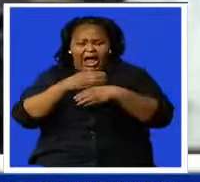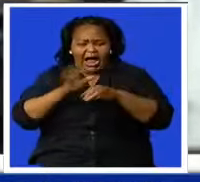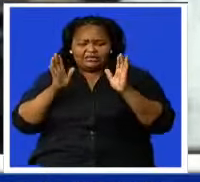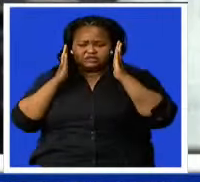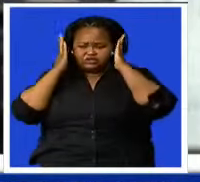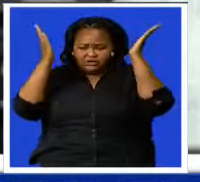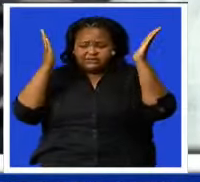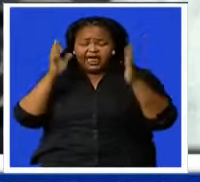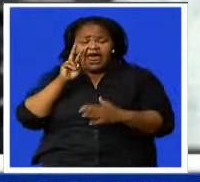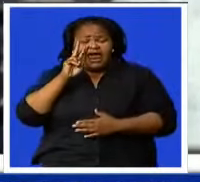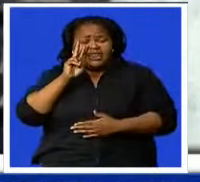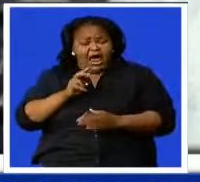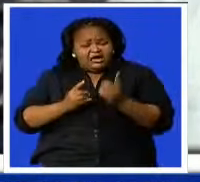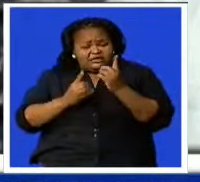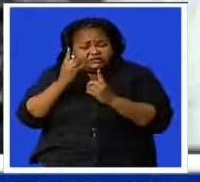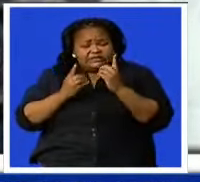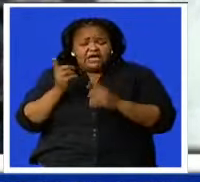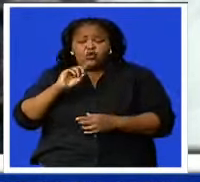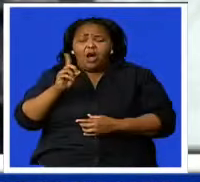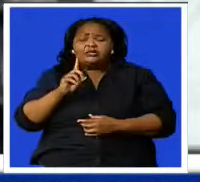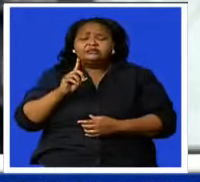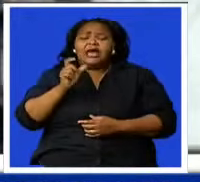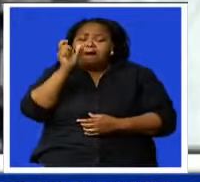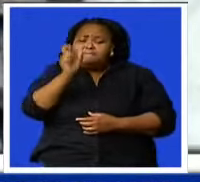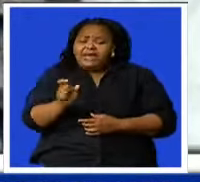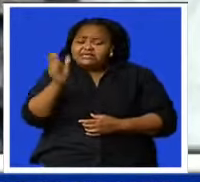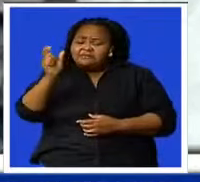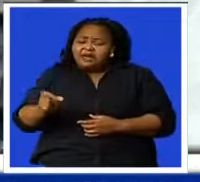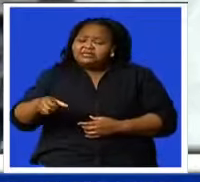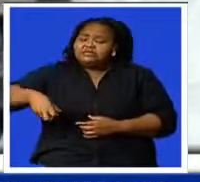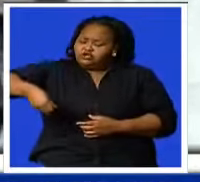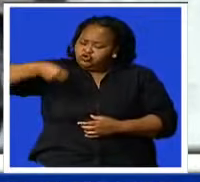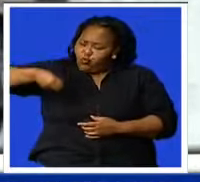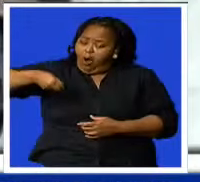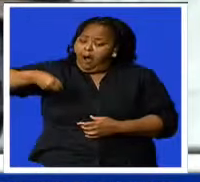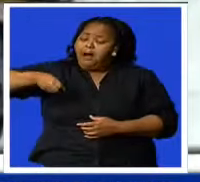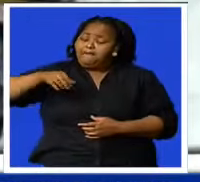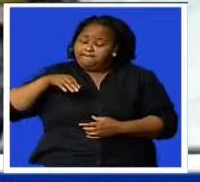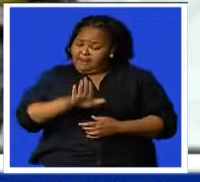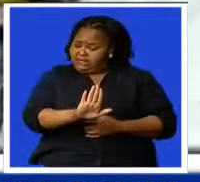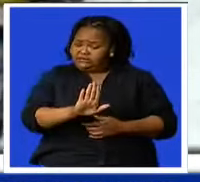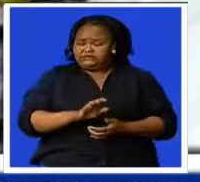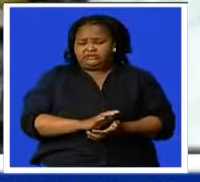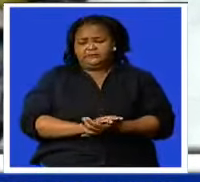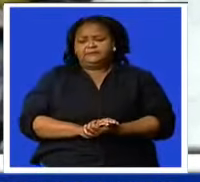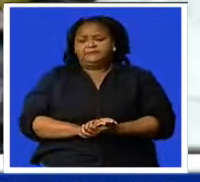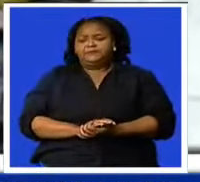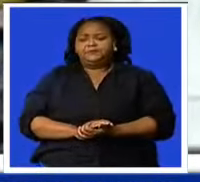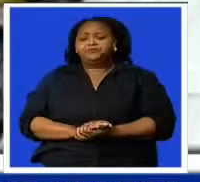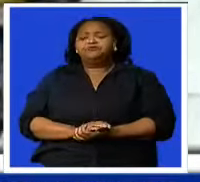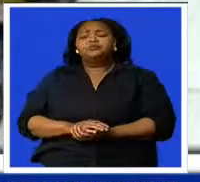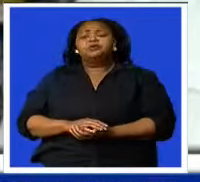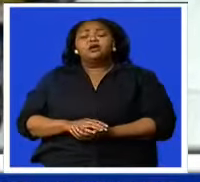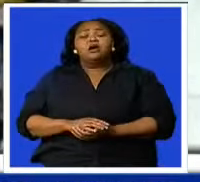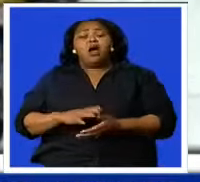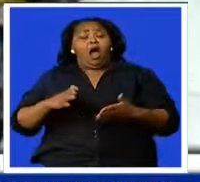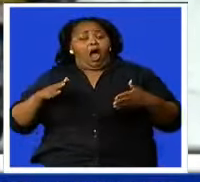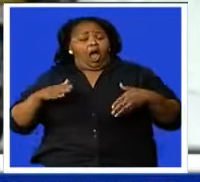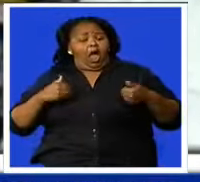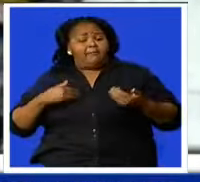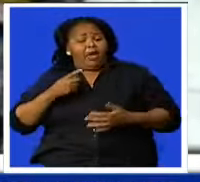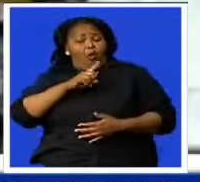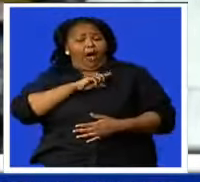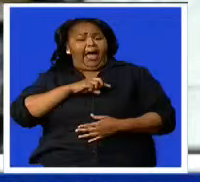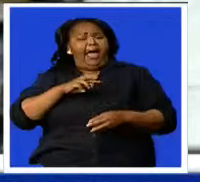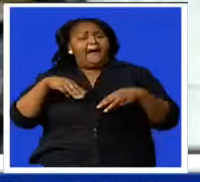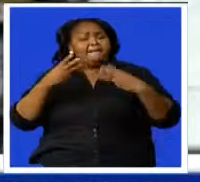esikhwama lokhu sijabulisa konkosi ngokuthi siyababona bonke labantu bayajabulela lo mkhankaso